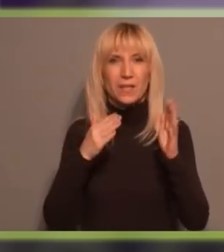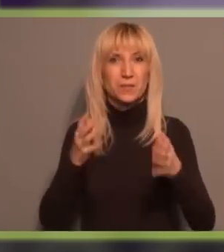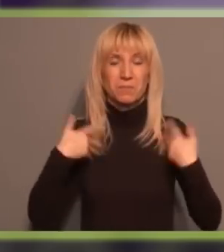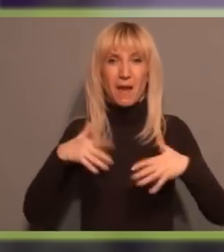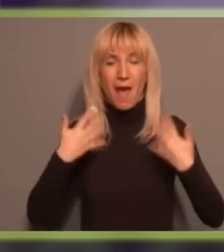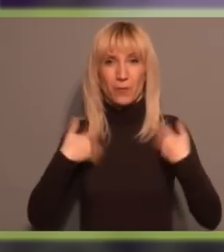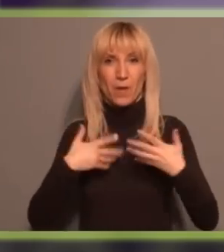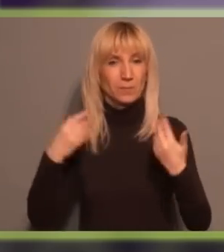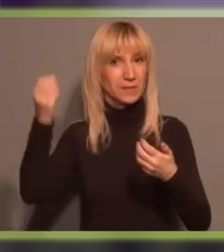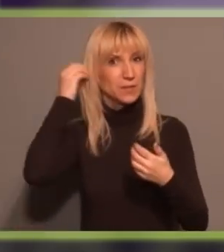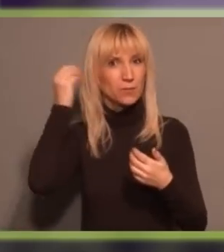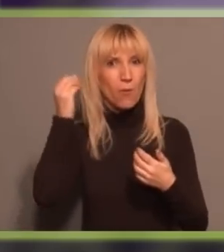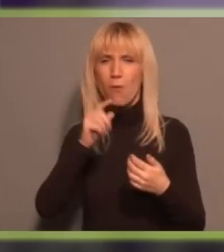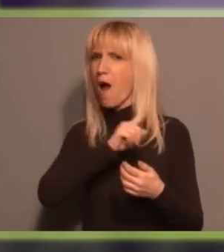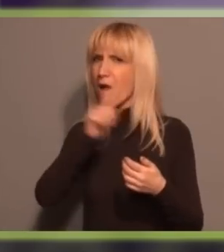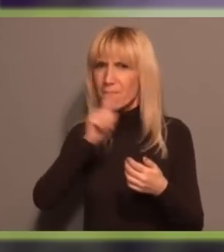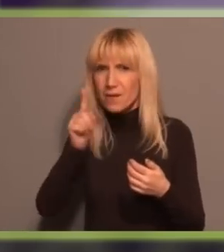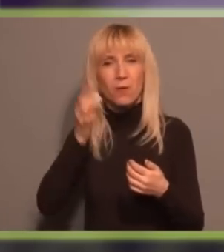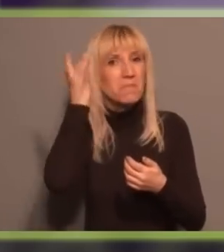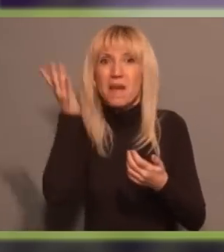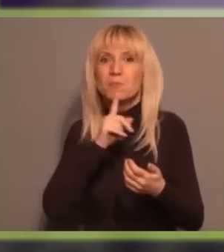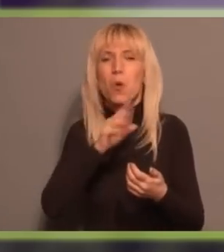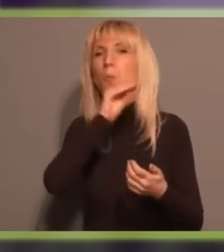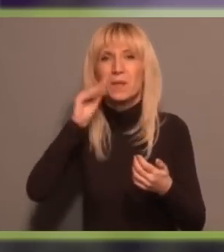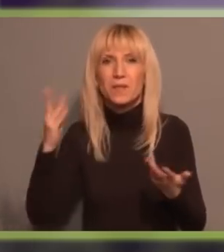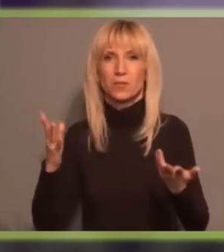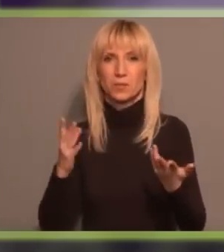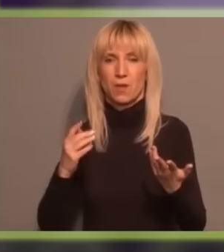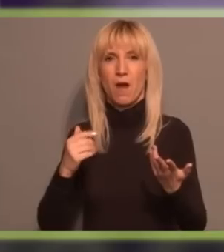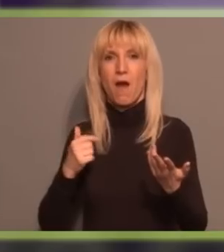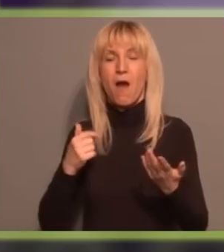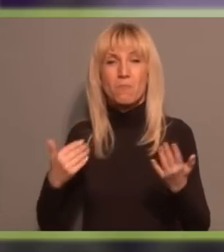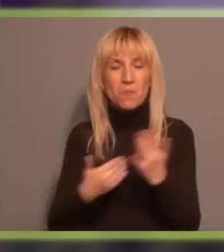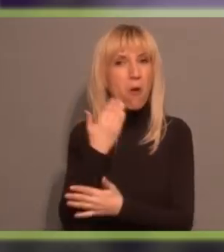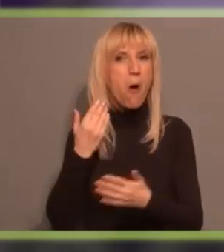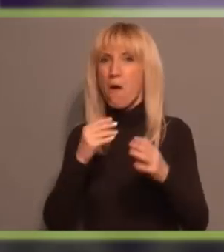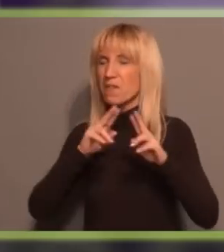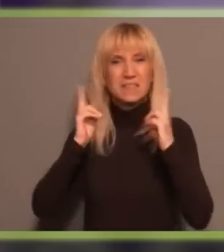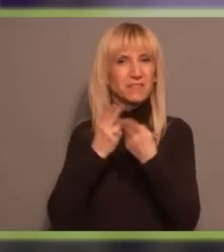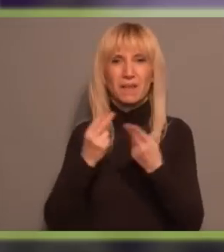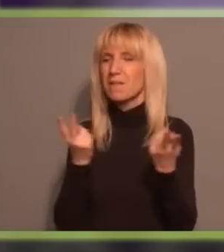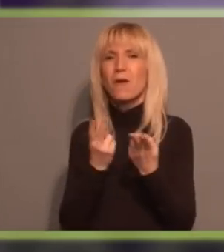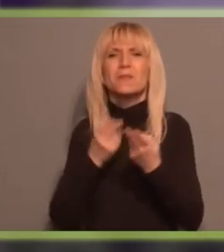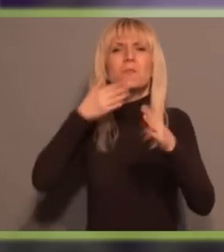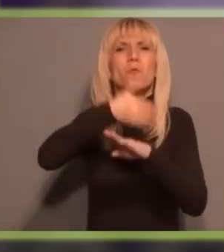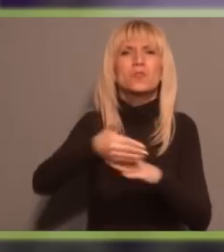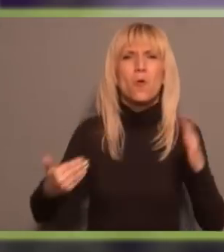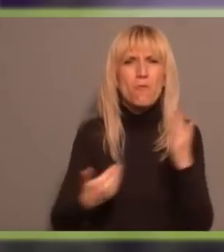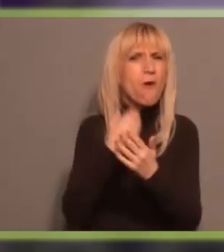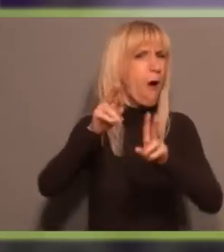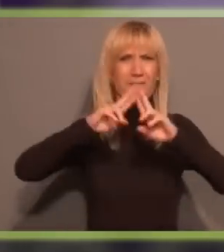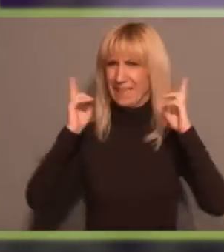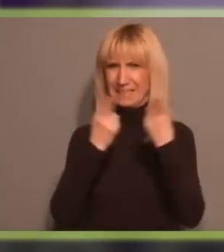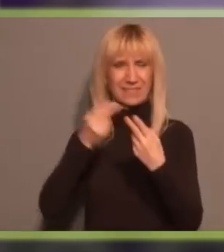okrećem, radujem se u zvuku, a nikako ne znam i ko priča, uvek sam bila kao novi svet, kao sam ušla u novom